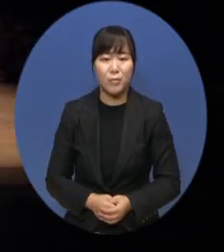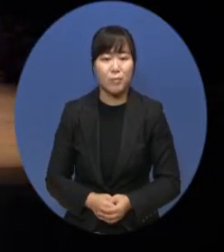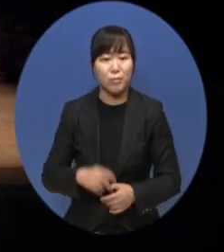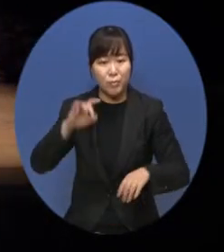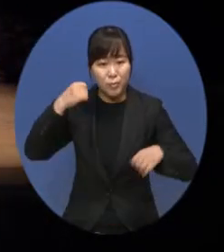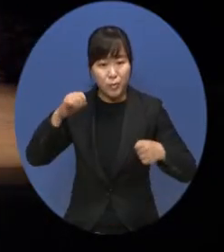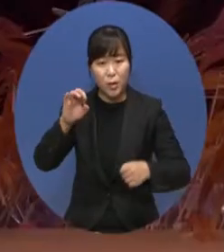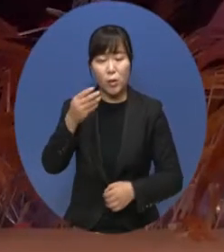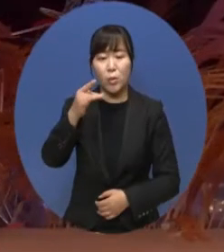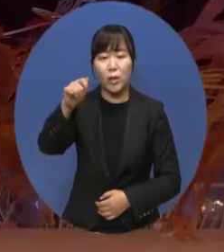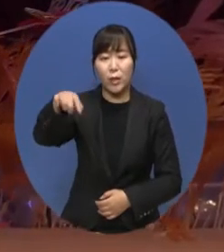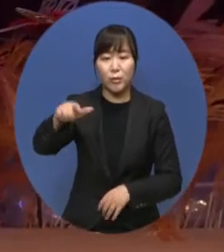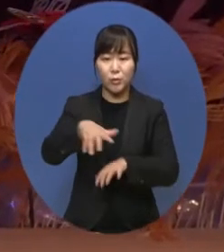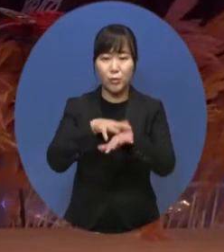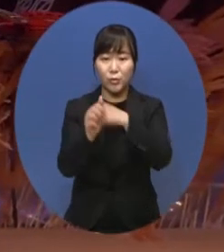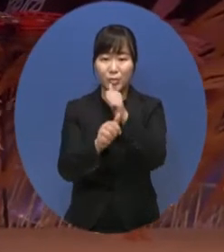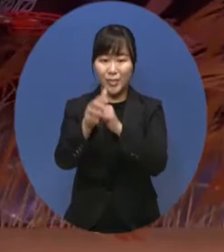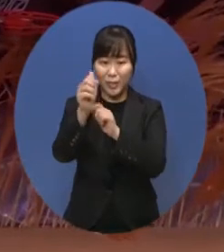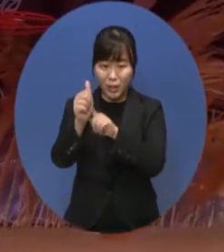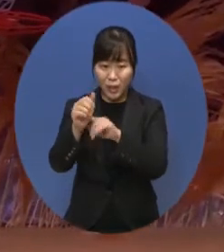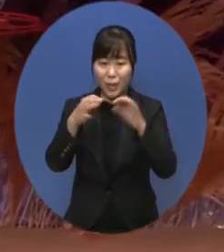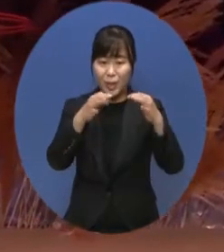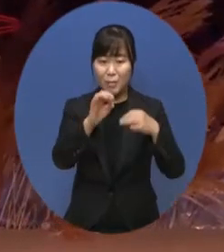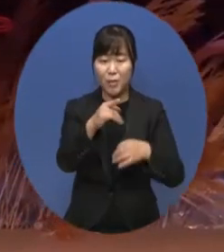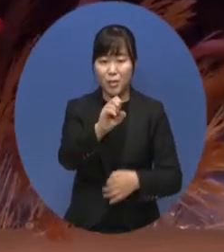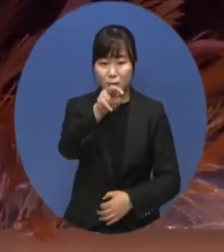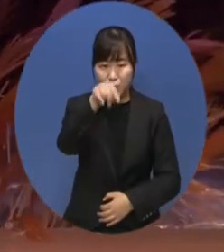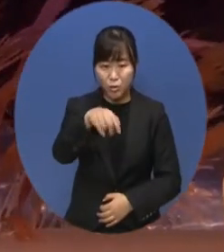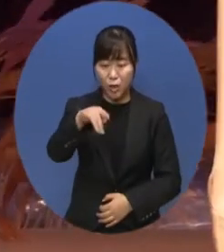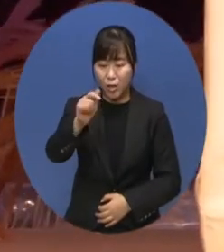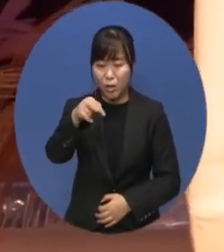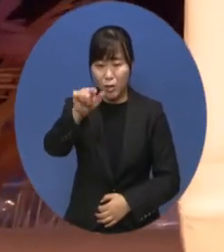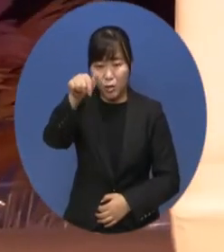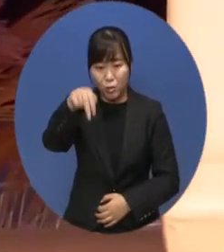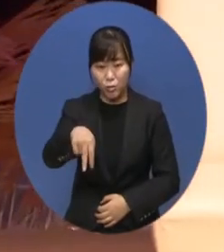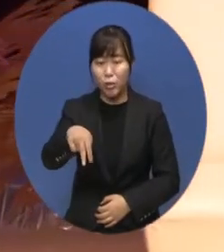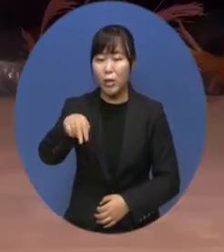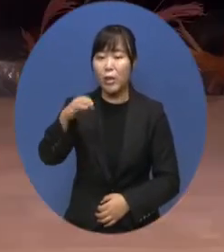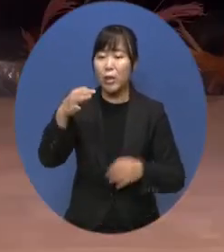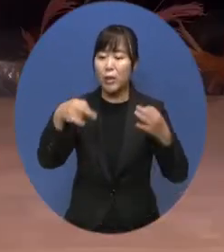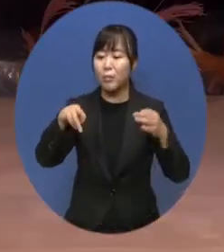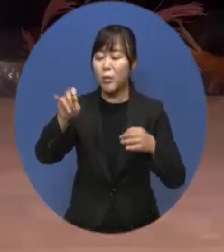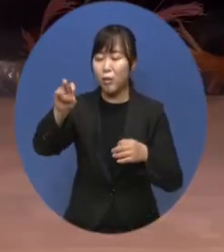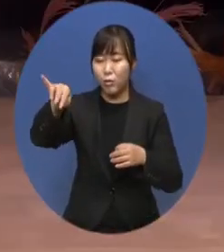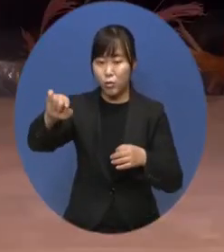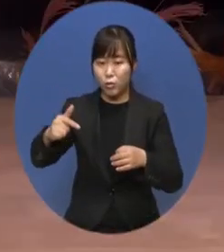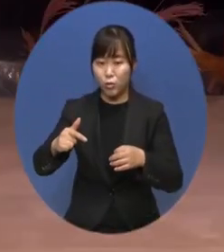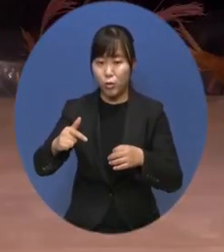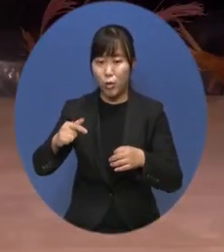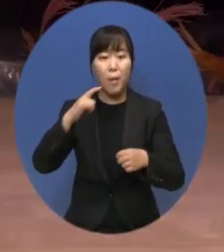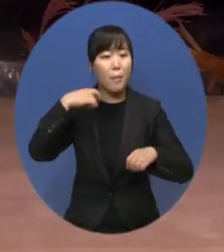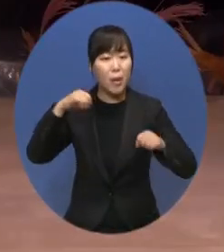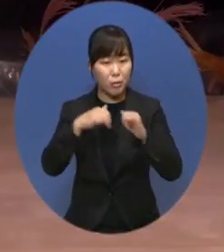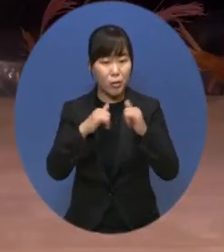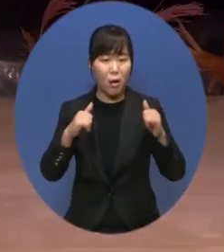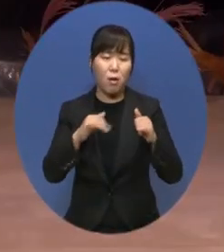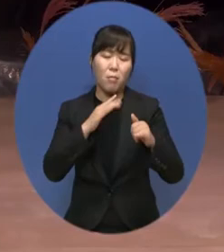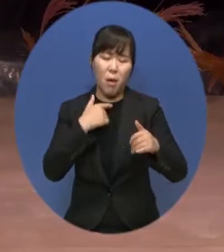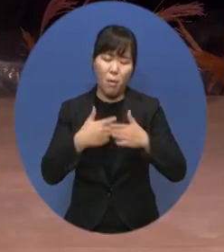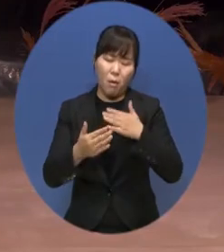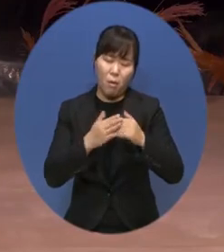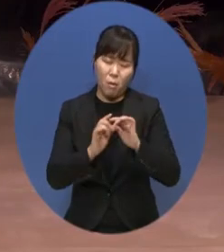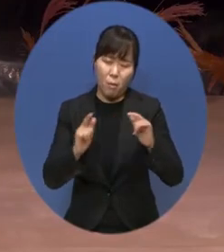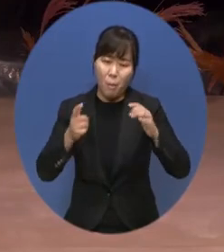연극제의 오태근 조직위원장은 김응수, 진선규, 김성균 배우는 단연간의 연기